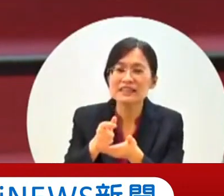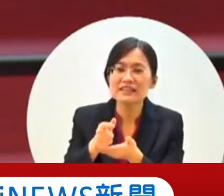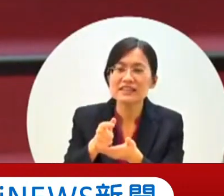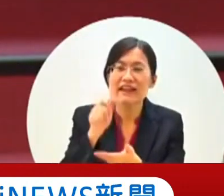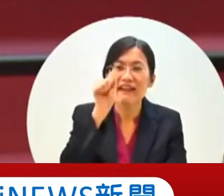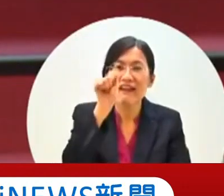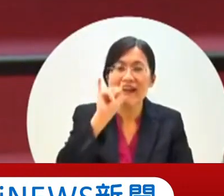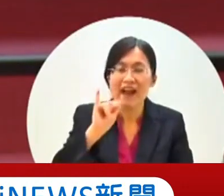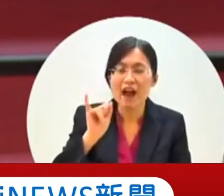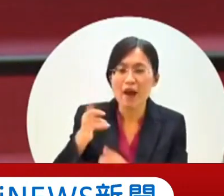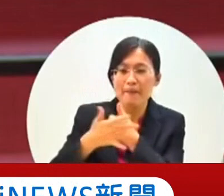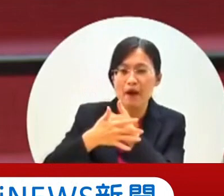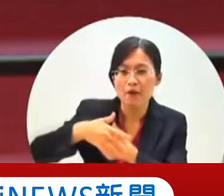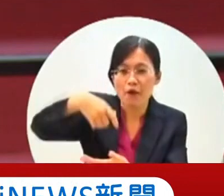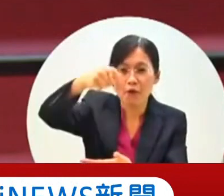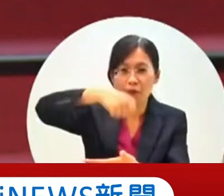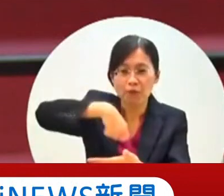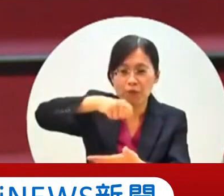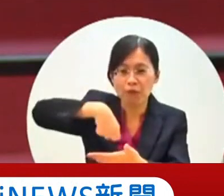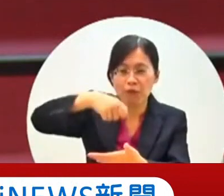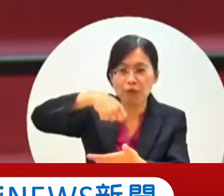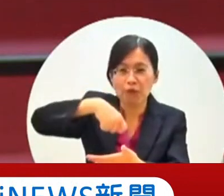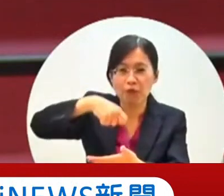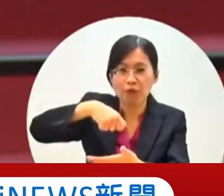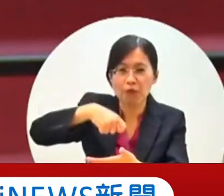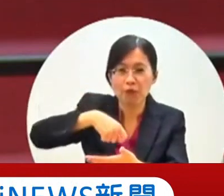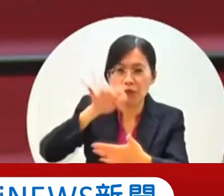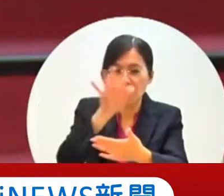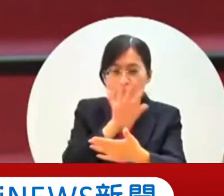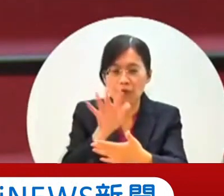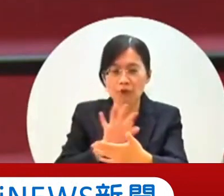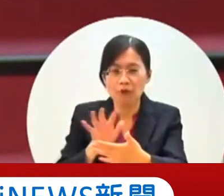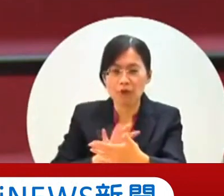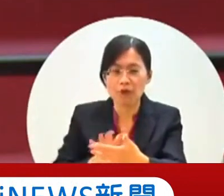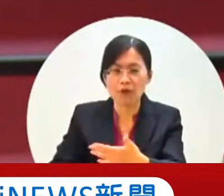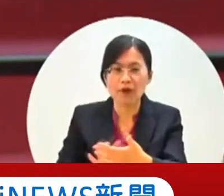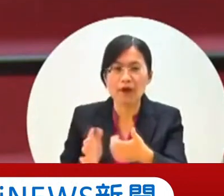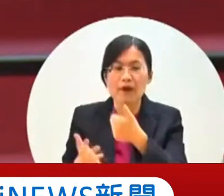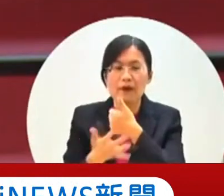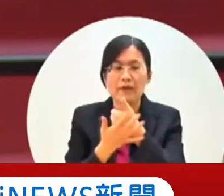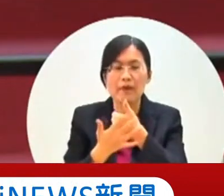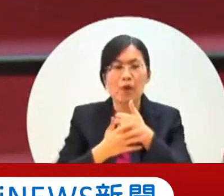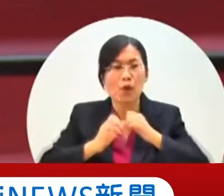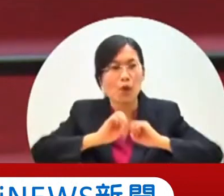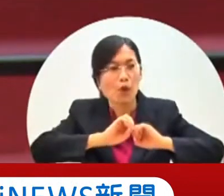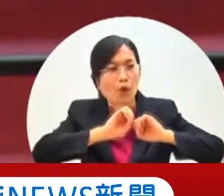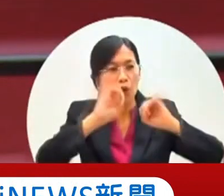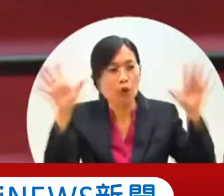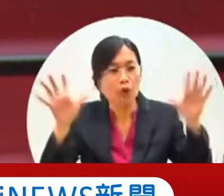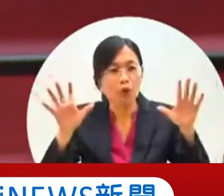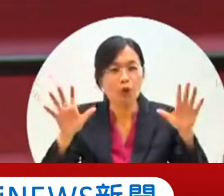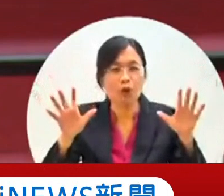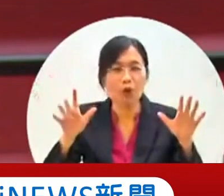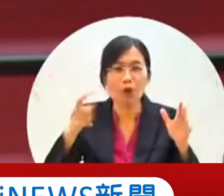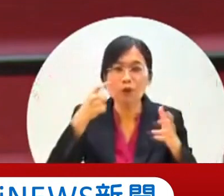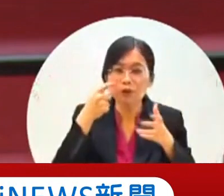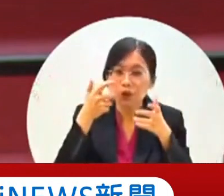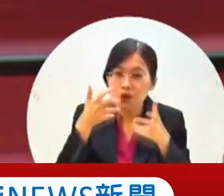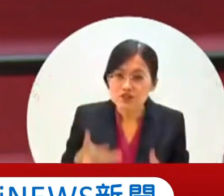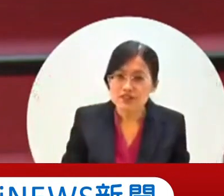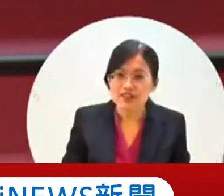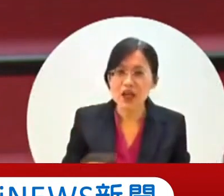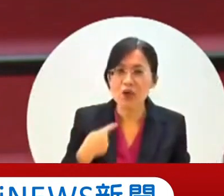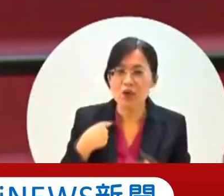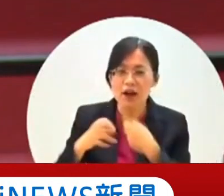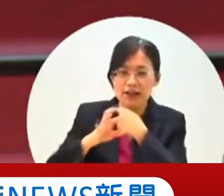章来呼吁市长，来呼吁我们的当局重视少子化的问题。所以我就